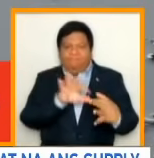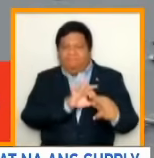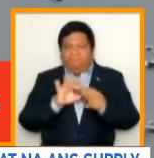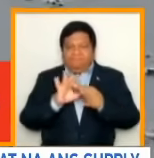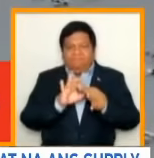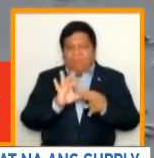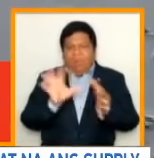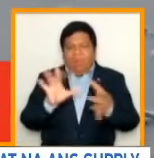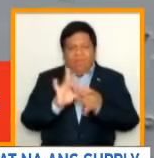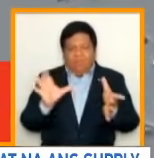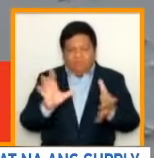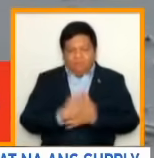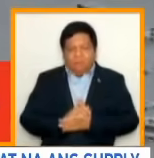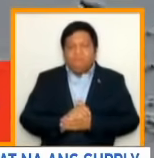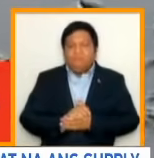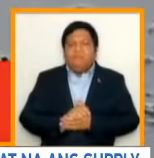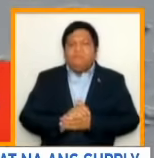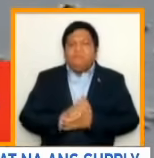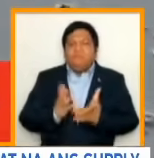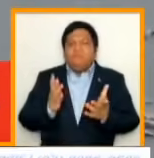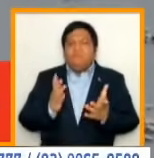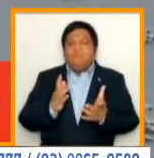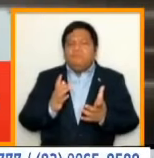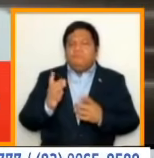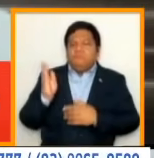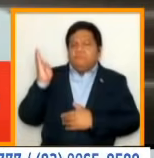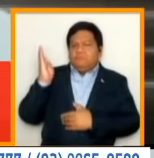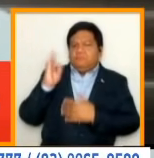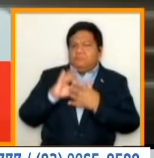Base po sa mga literatures, no, wala pong